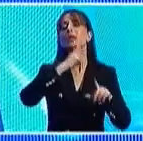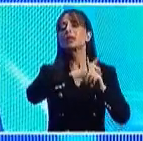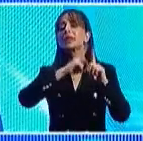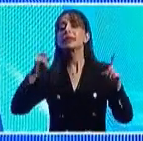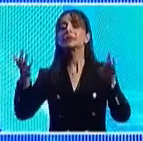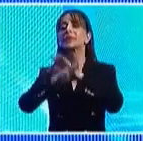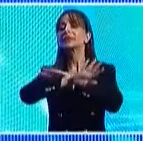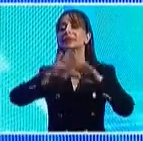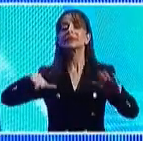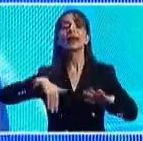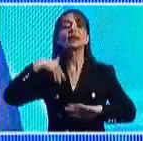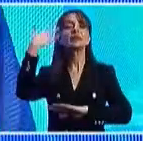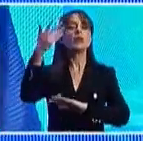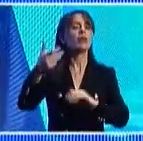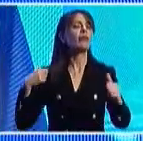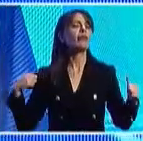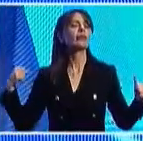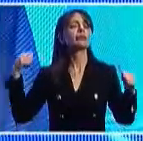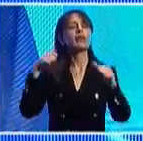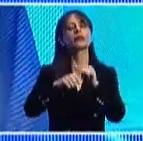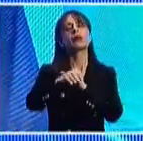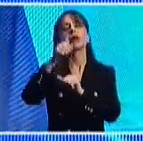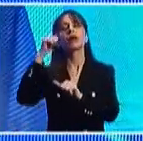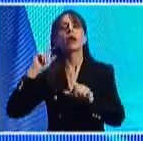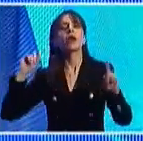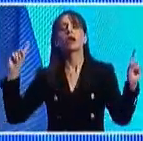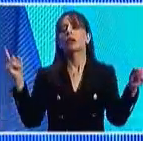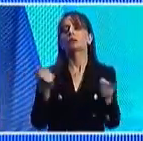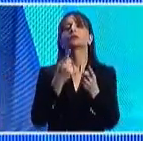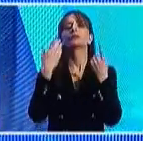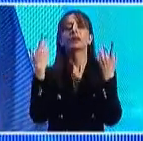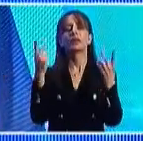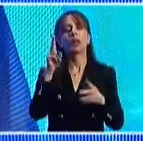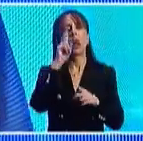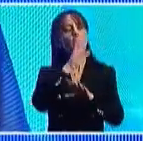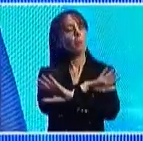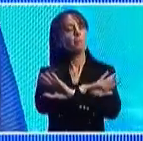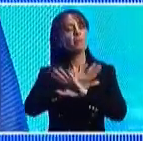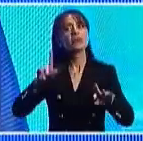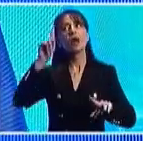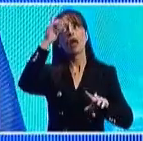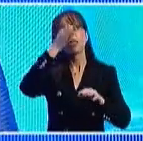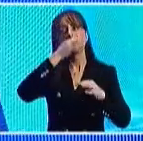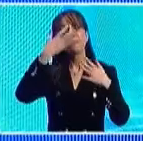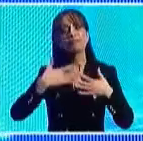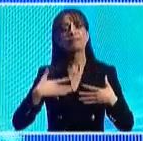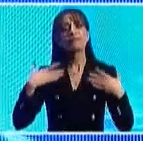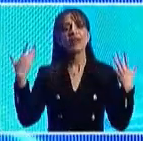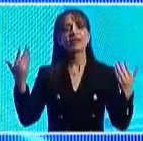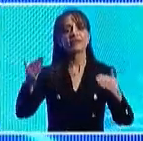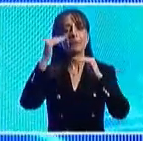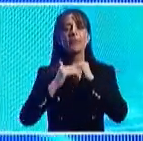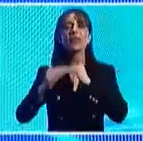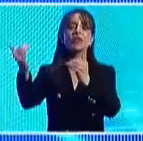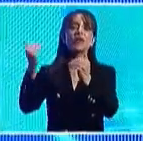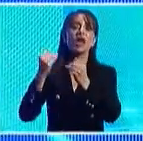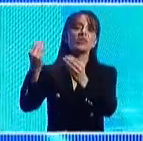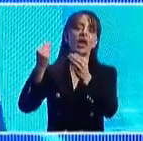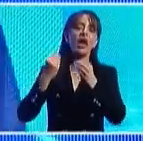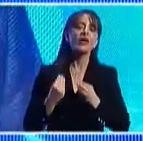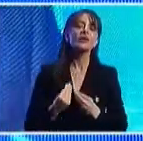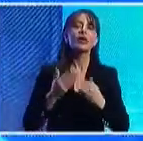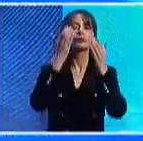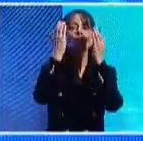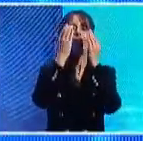sonunda bir daha geri dönmemek üzere son vereceğiz. Allah'ın izniyle, milletimizin destekleriyle,